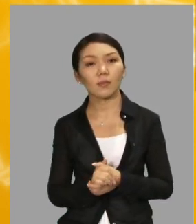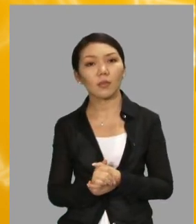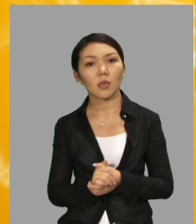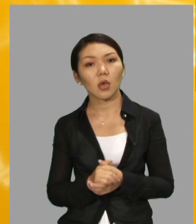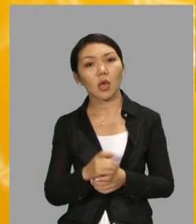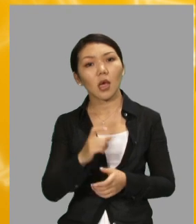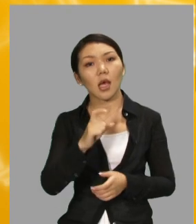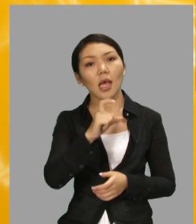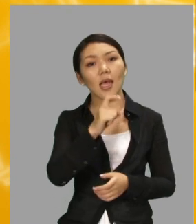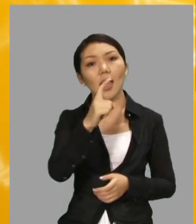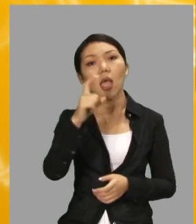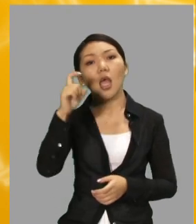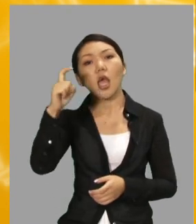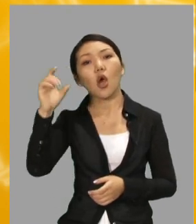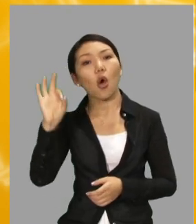Эхо,